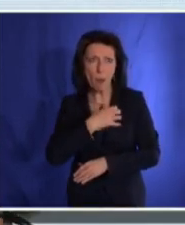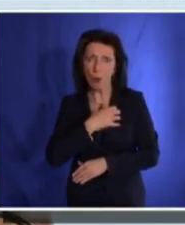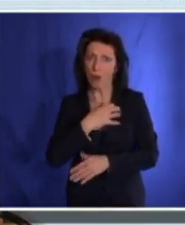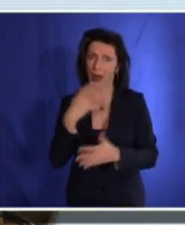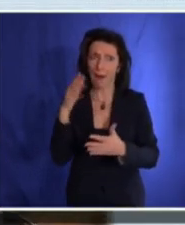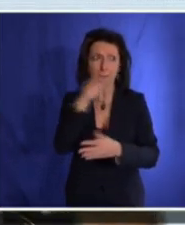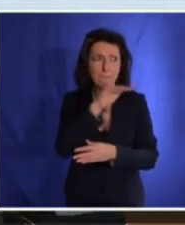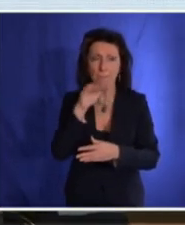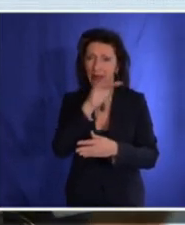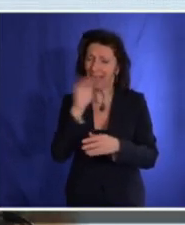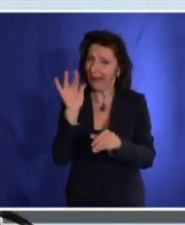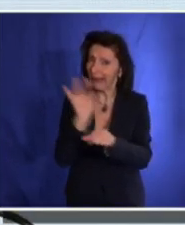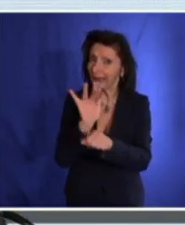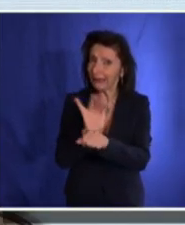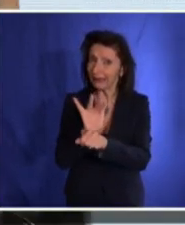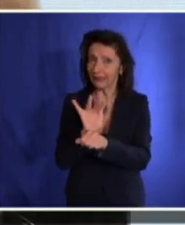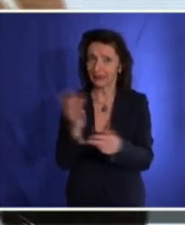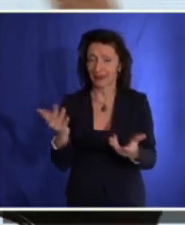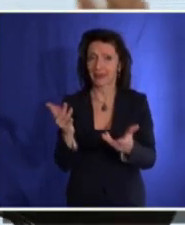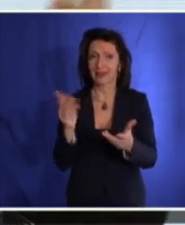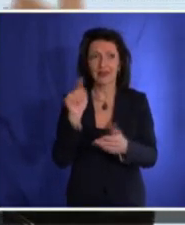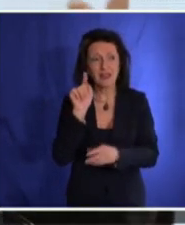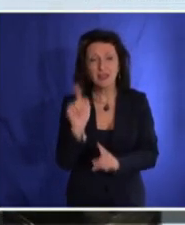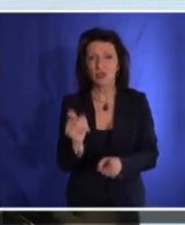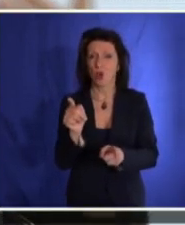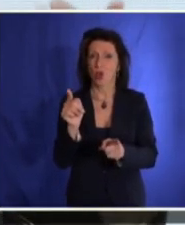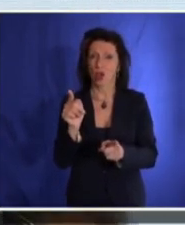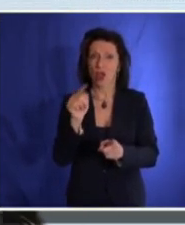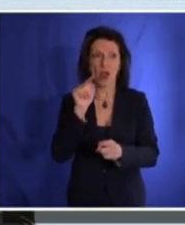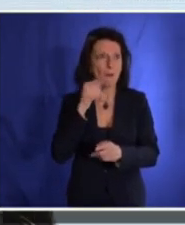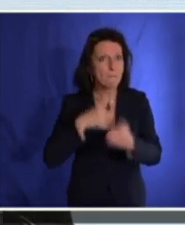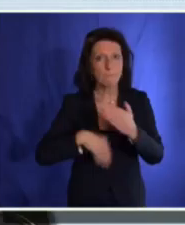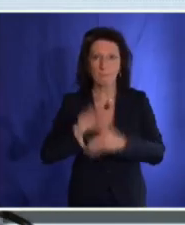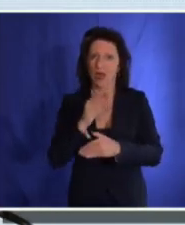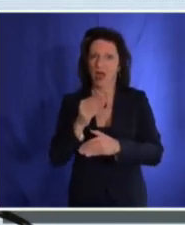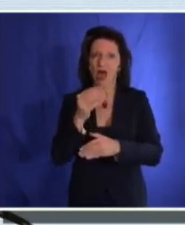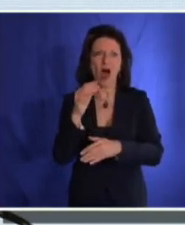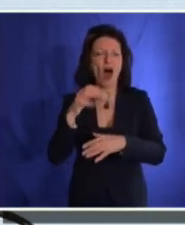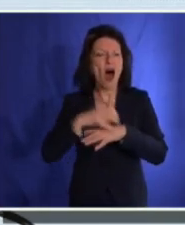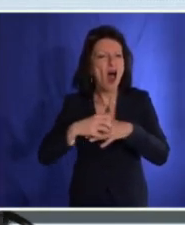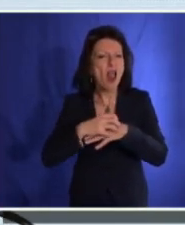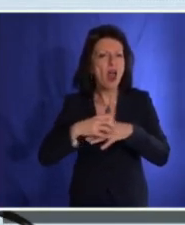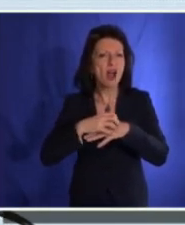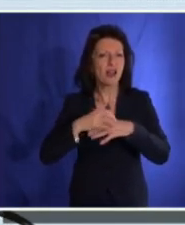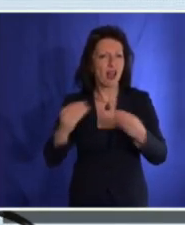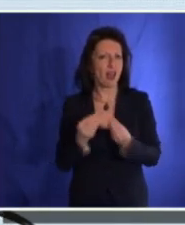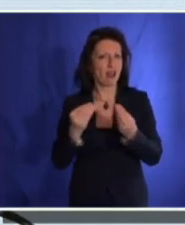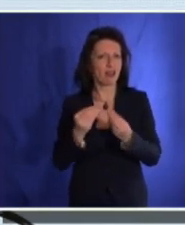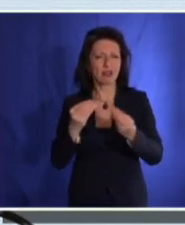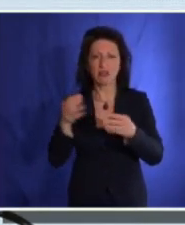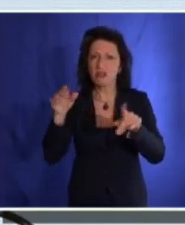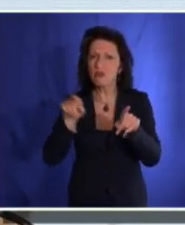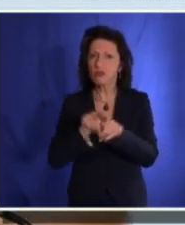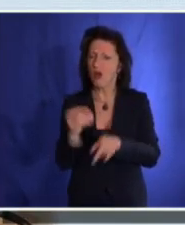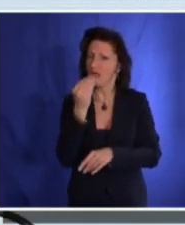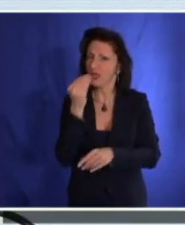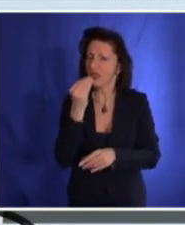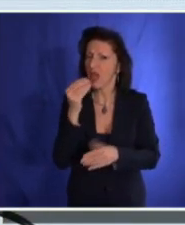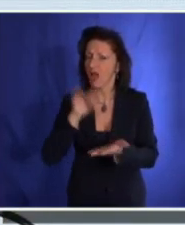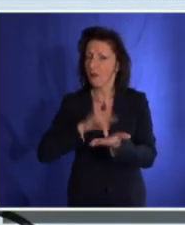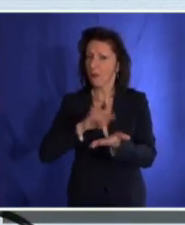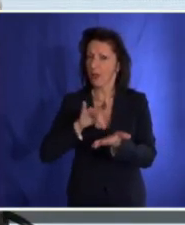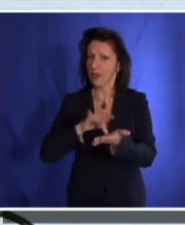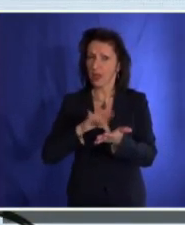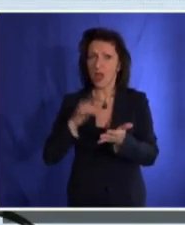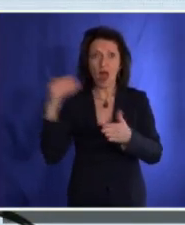wo man merkt, wir regeln das Kleine, die Nährmittelwerte und Allergene, und das Große wie die Flüchtlingsfrage regeln wir oder lösen wir